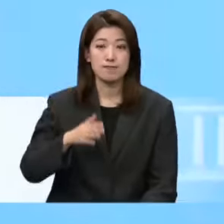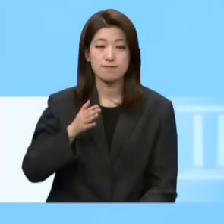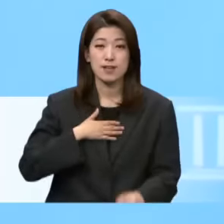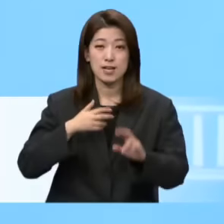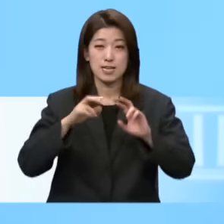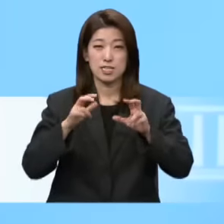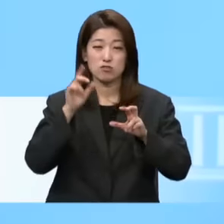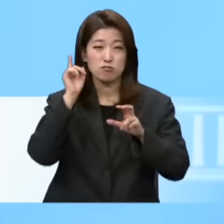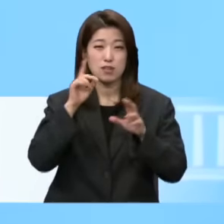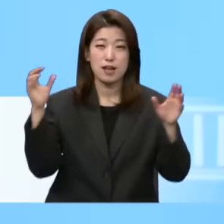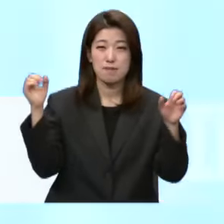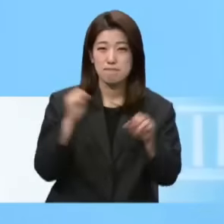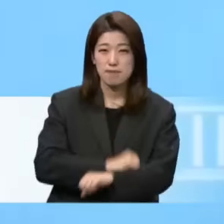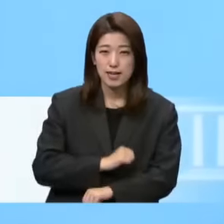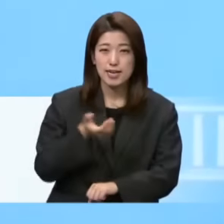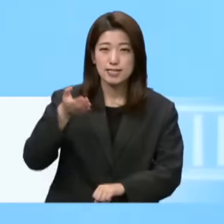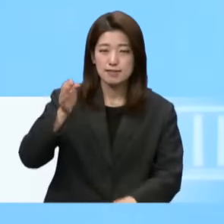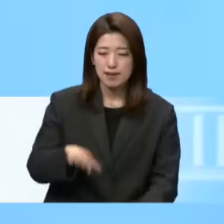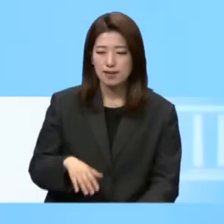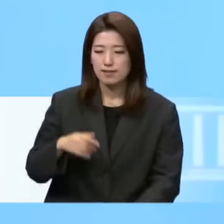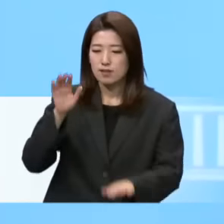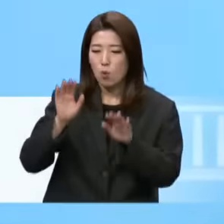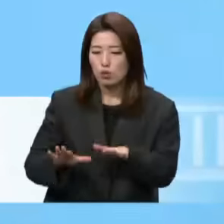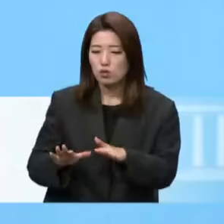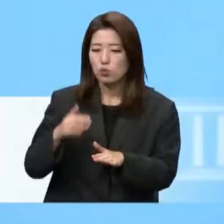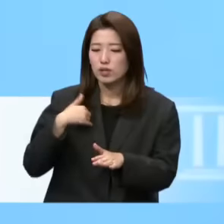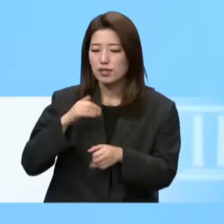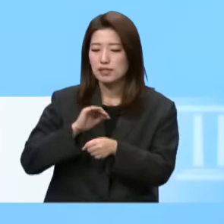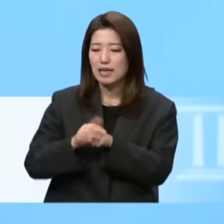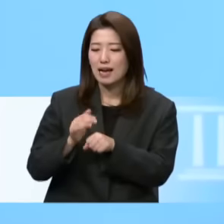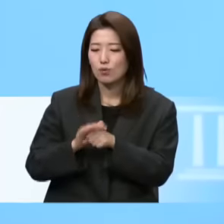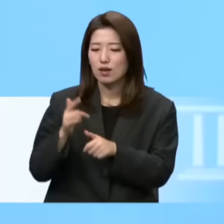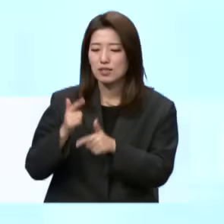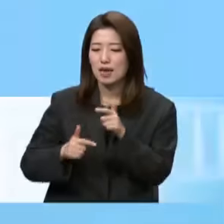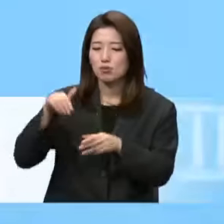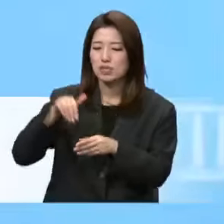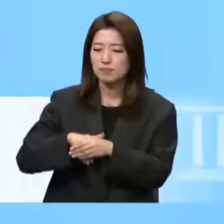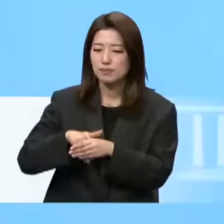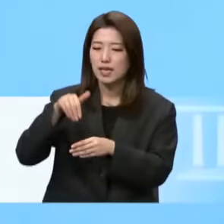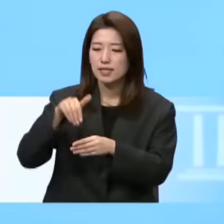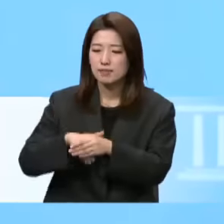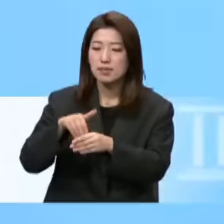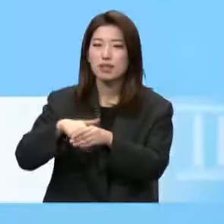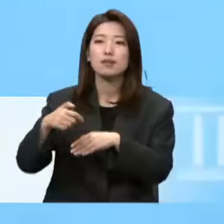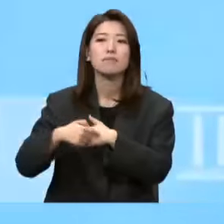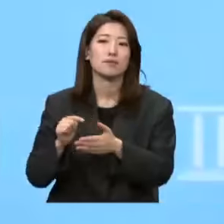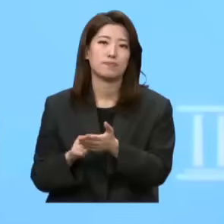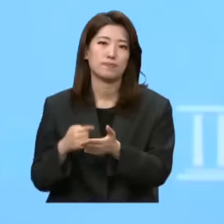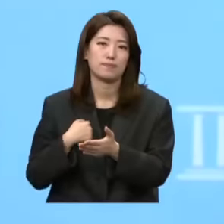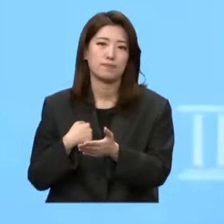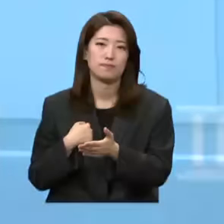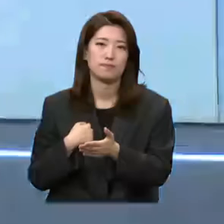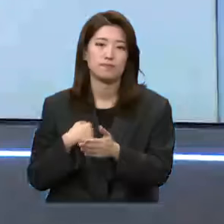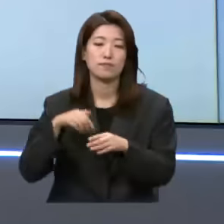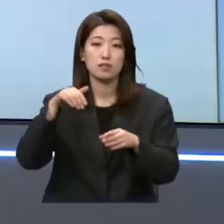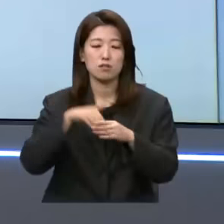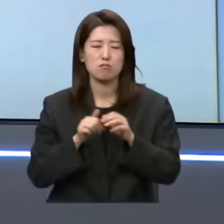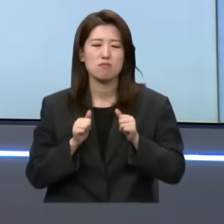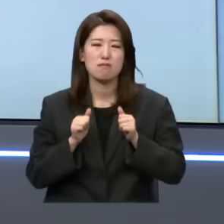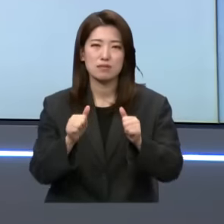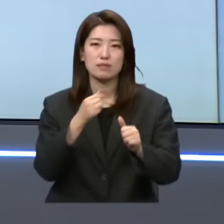멸망해도 사과나무를 심는다 마음으로 일할 것이고요 그 4월 청에 임 그도 마찬가지 것니다